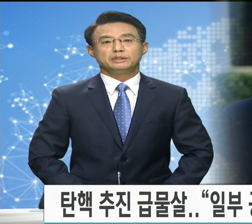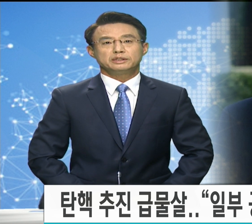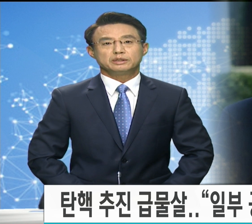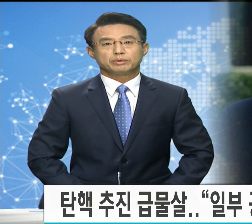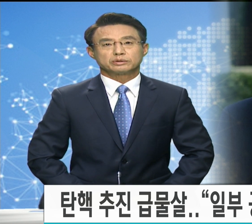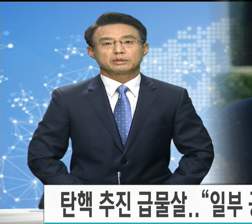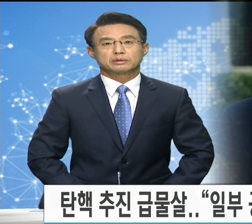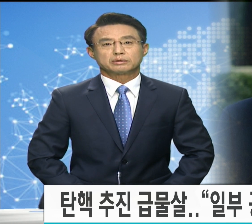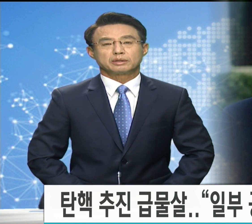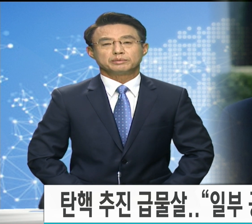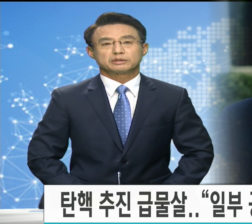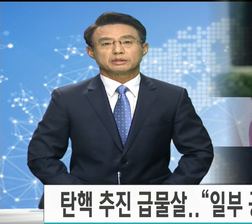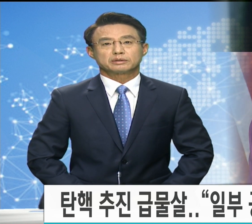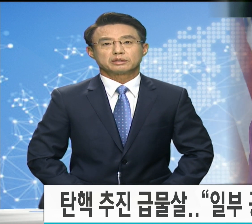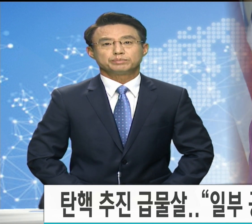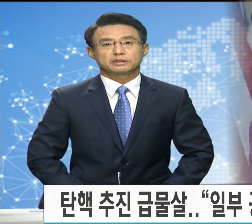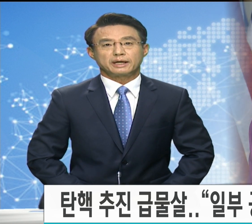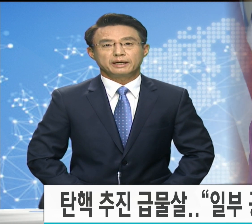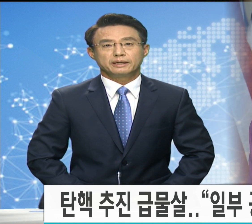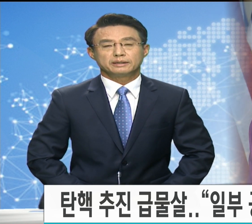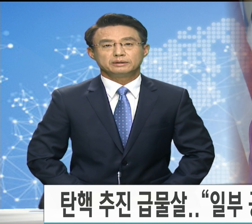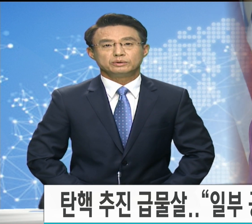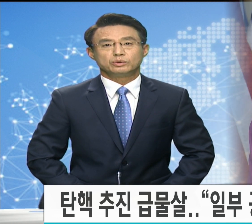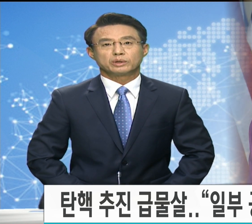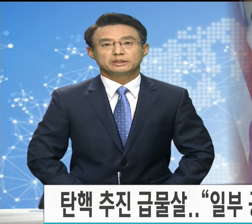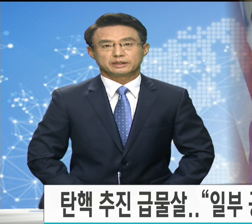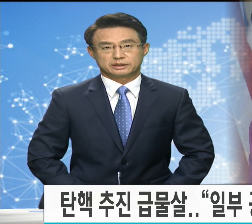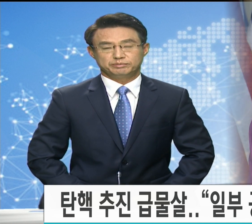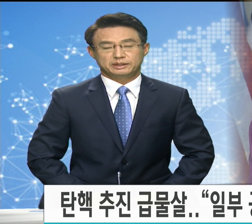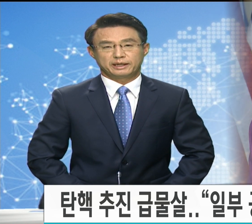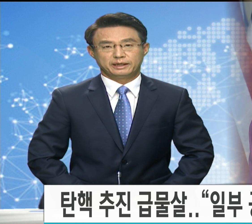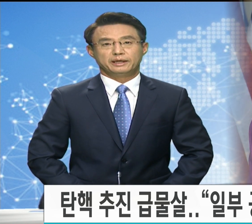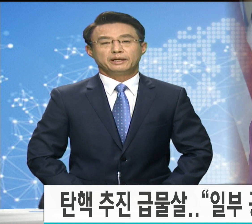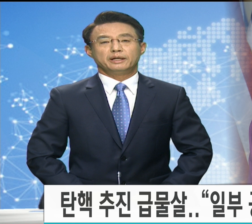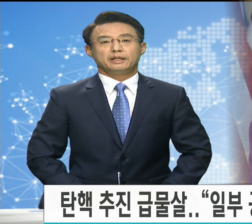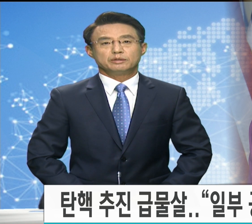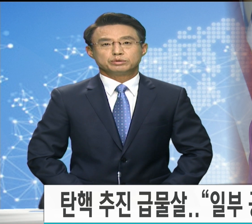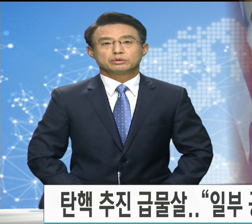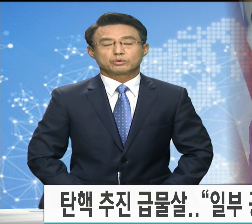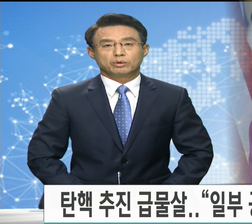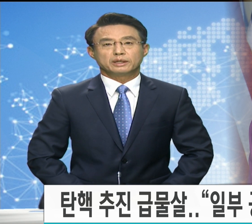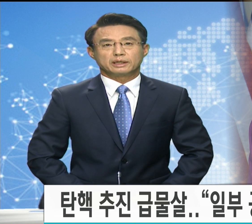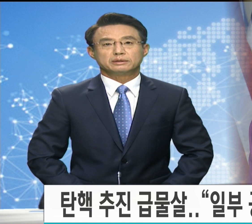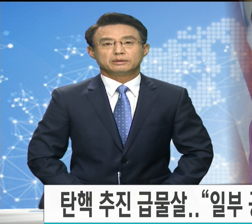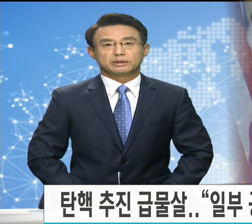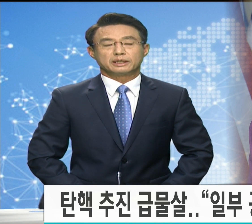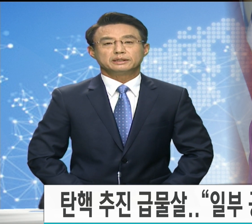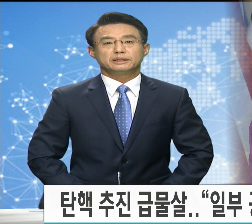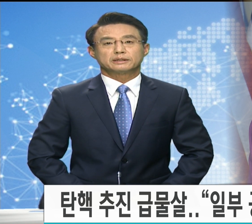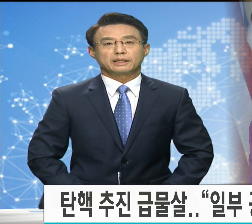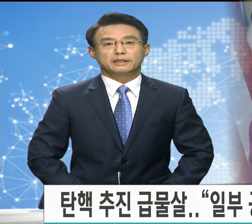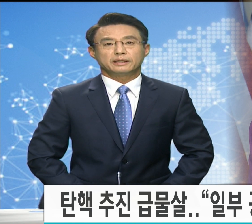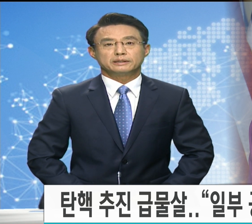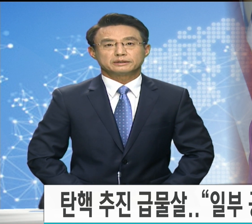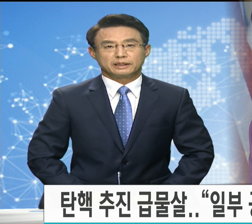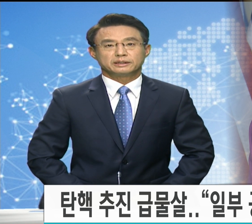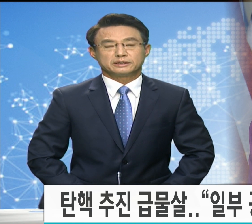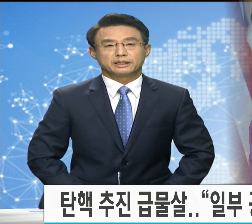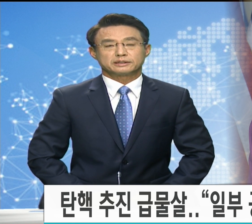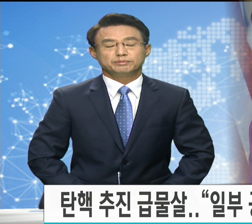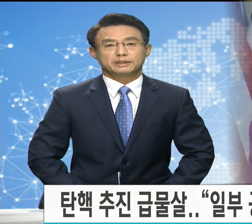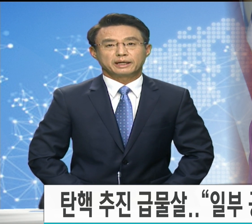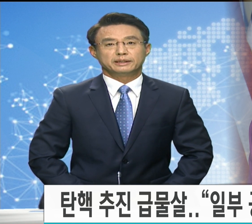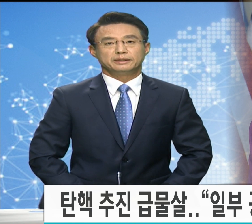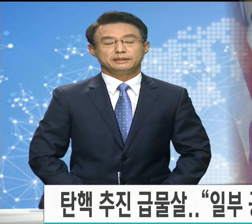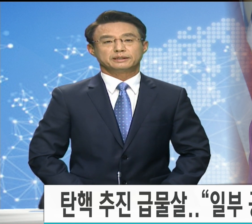수정헌법 25조를 거론하면서 트럼프 탄핵을 요구하기 시작했습니다. 일부 공화당 의원까지 탄핵에